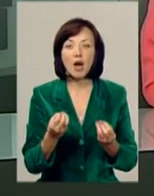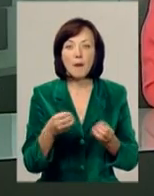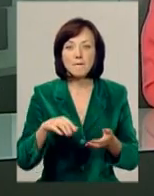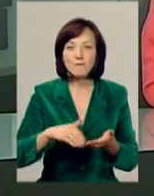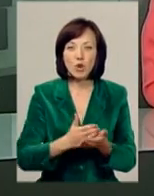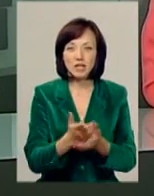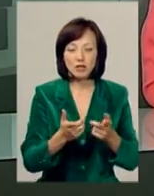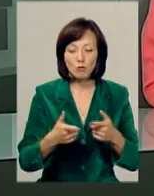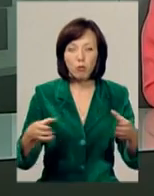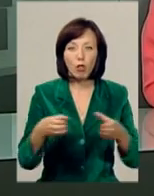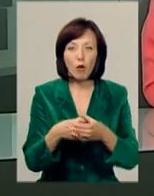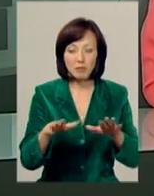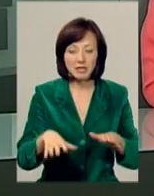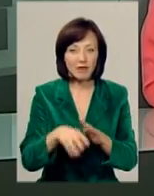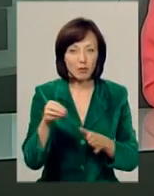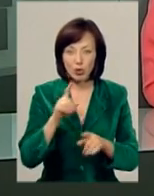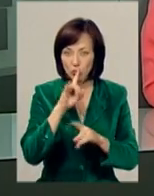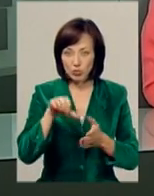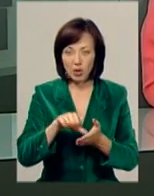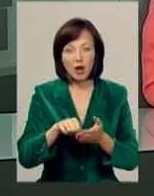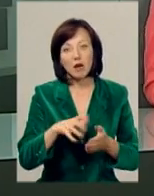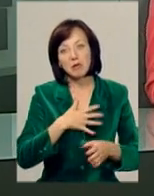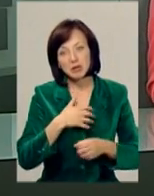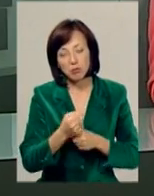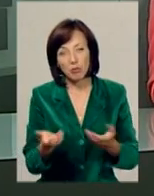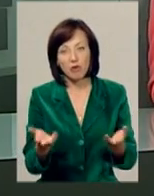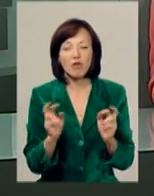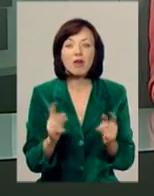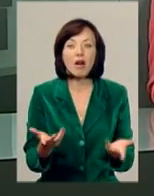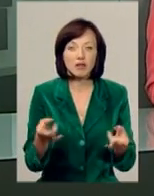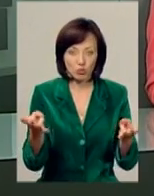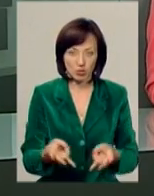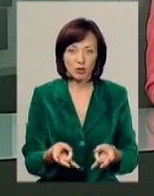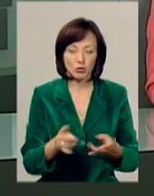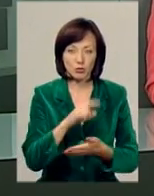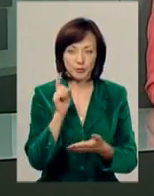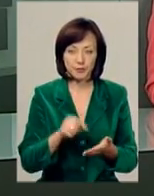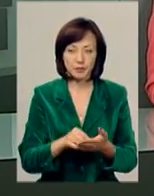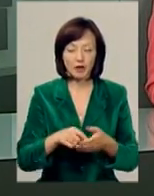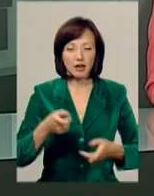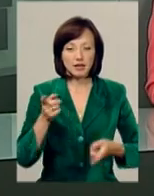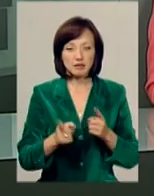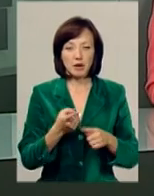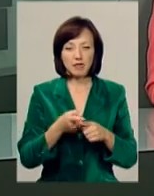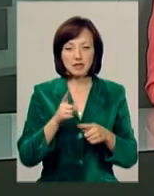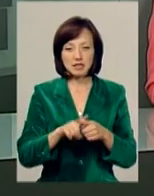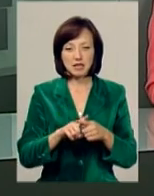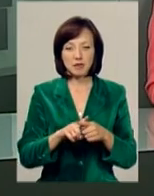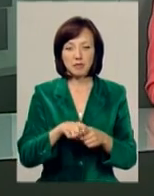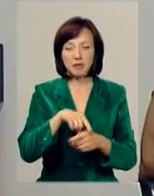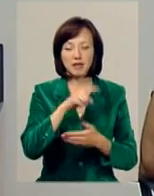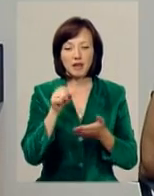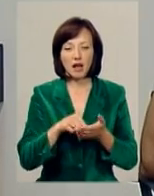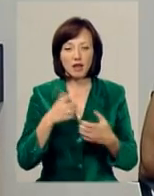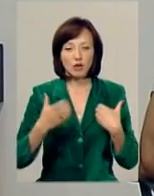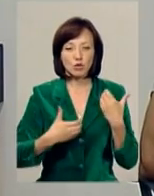виборах брати участь не будуть наскільки це принципово на сьогоднішній день і необхідно Ну насправді це внутрішньо це питання